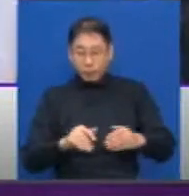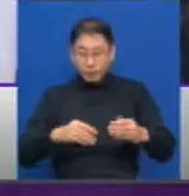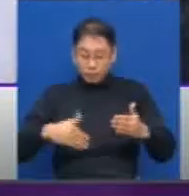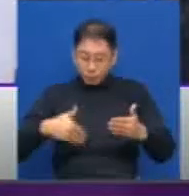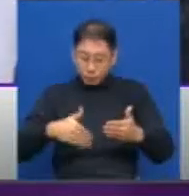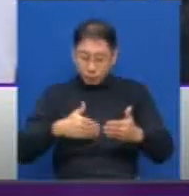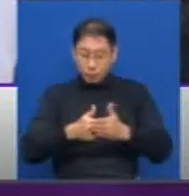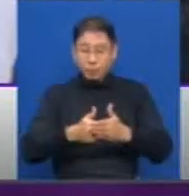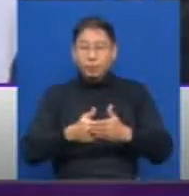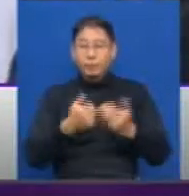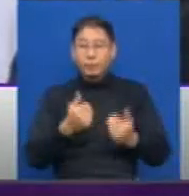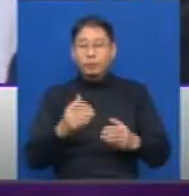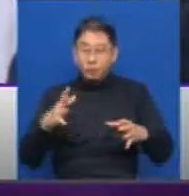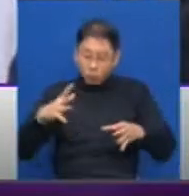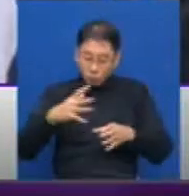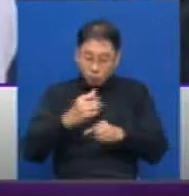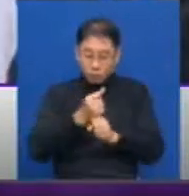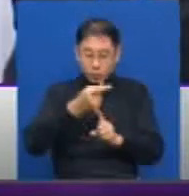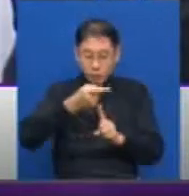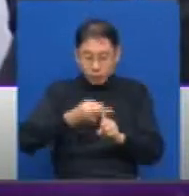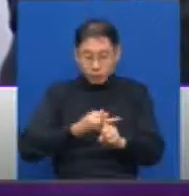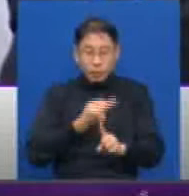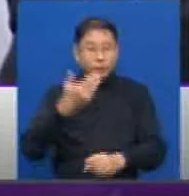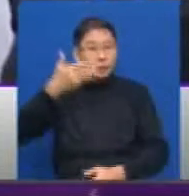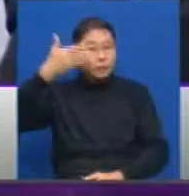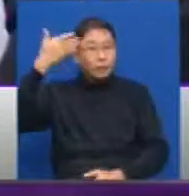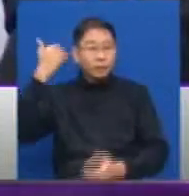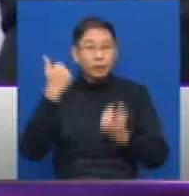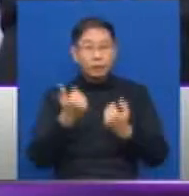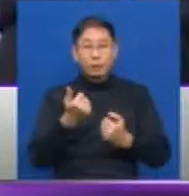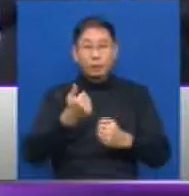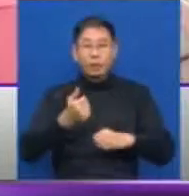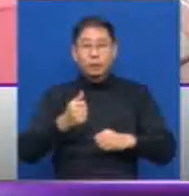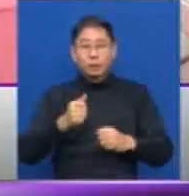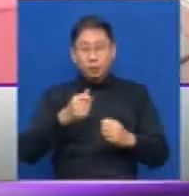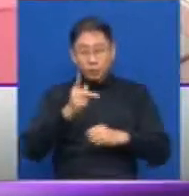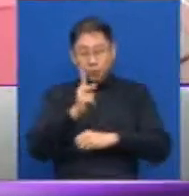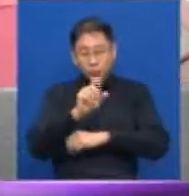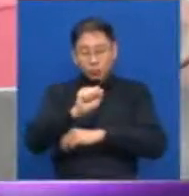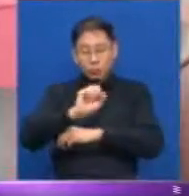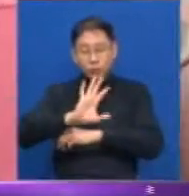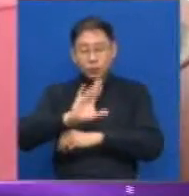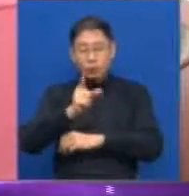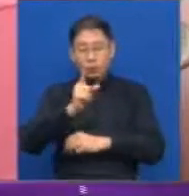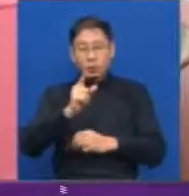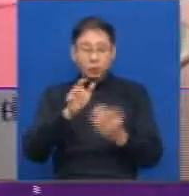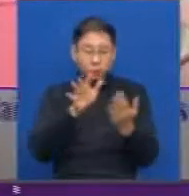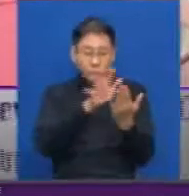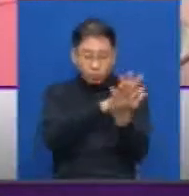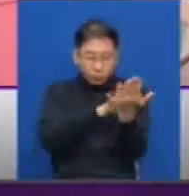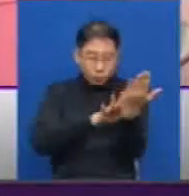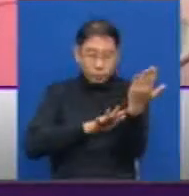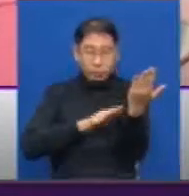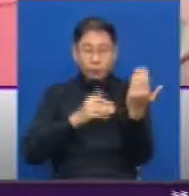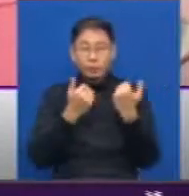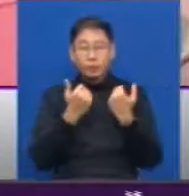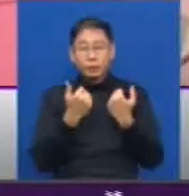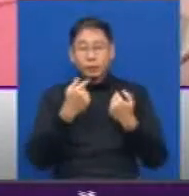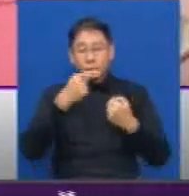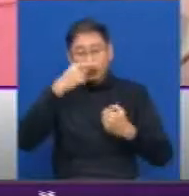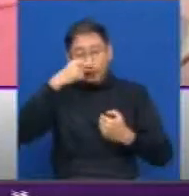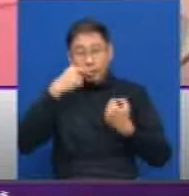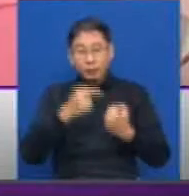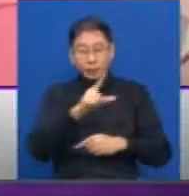สรุปภาพรวมกันดำเนินงานช่วง 1เดือนที่ผ่านมาหลังคสชเข้าเข้ามาบริหารประเทศตั้งแต่วันที่ 22